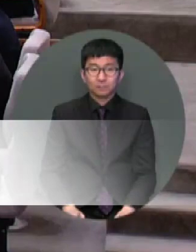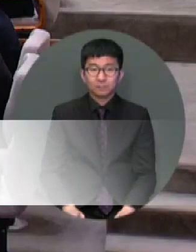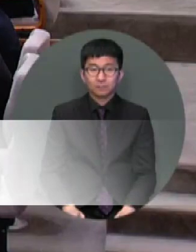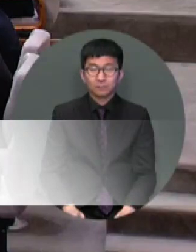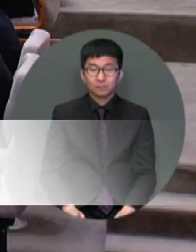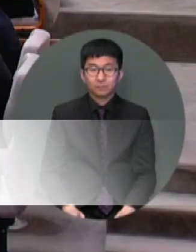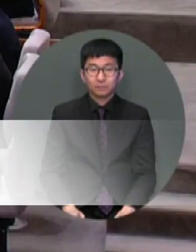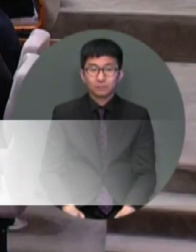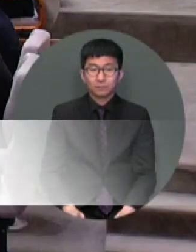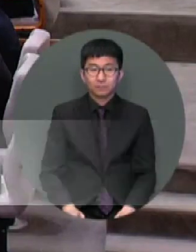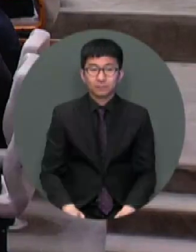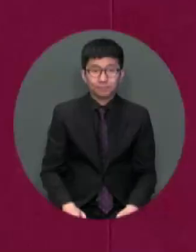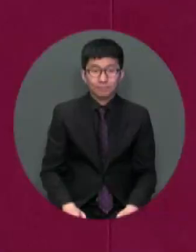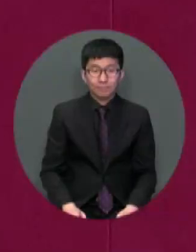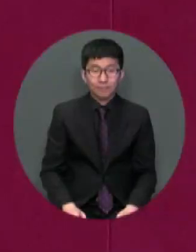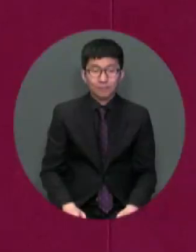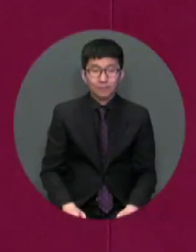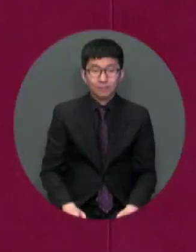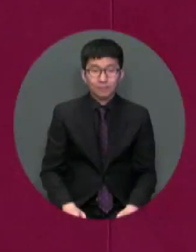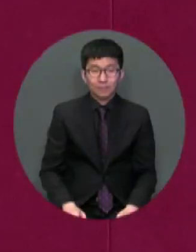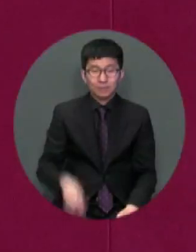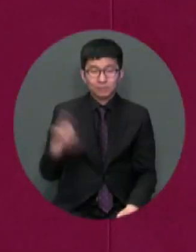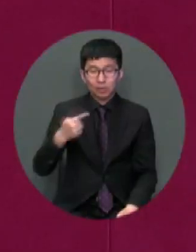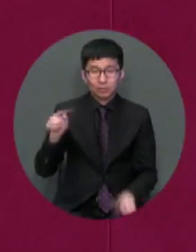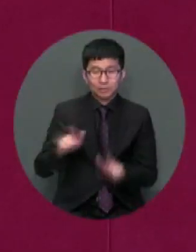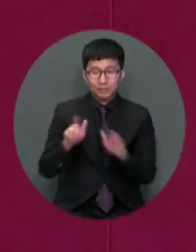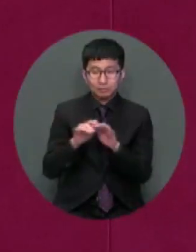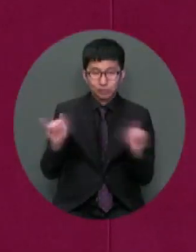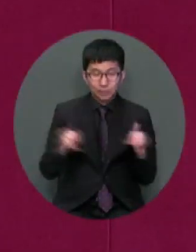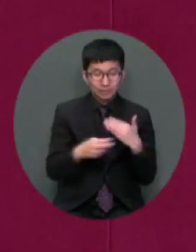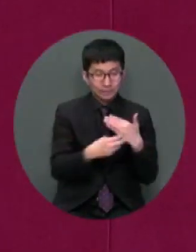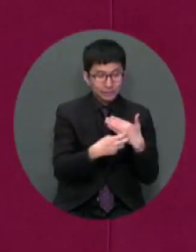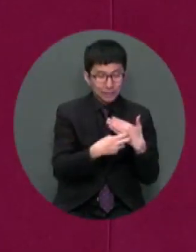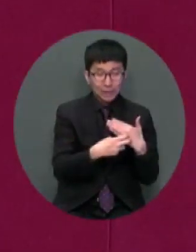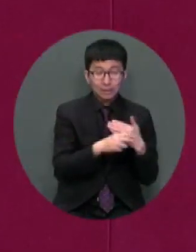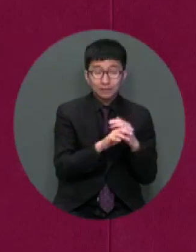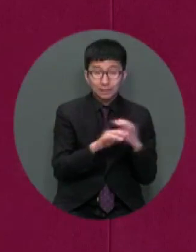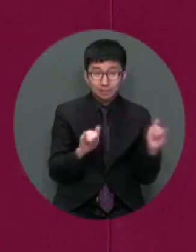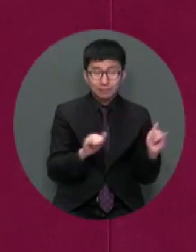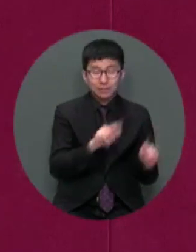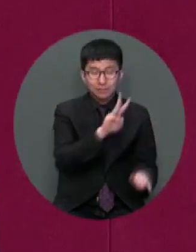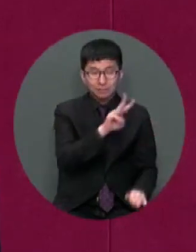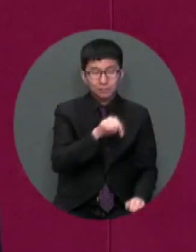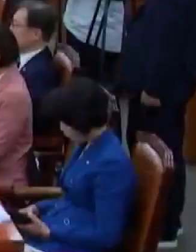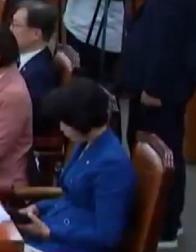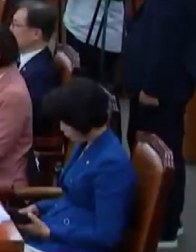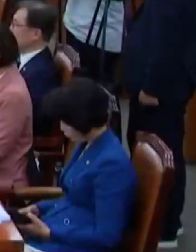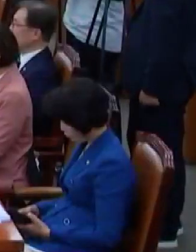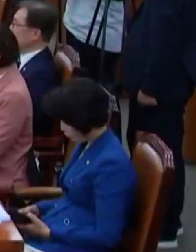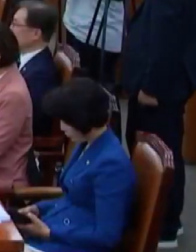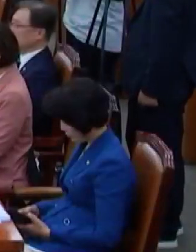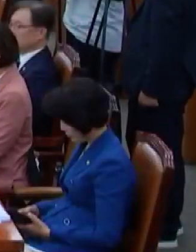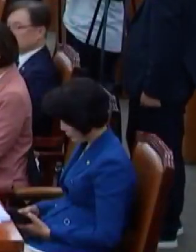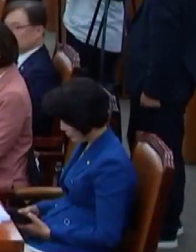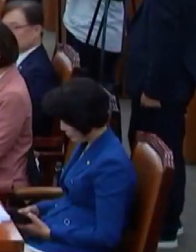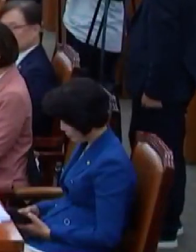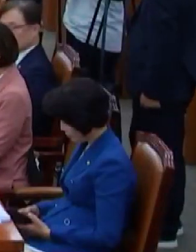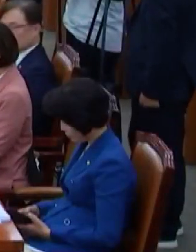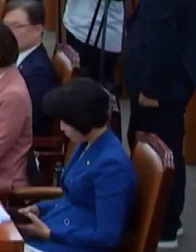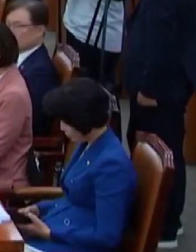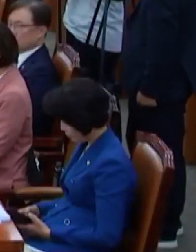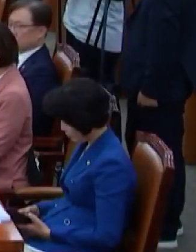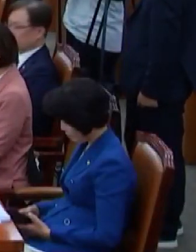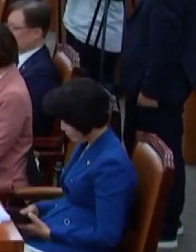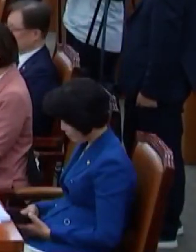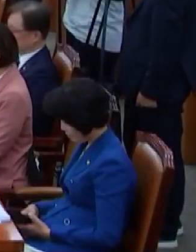핵심 이슈였습니다 국회 보건복지 위원회에서는 보건복지부 장관을 상대로 의대 없는 지역인 전남권 의대 신설